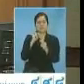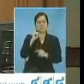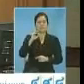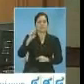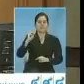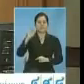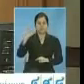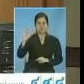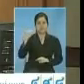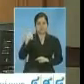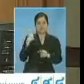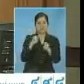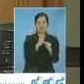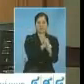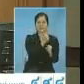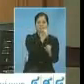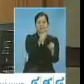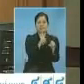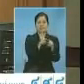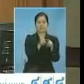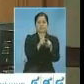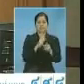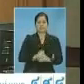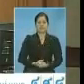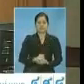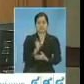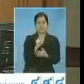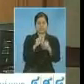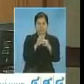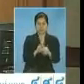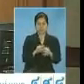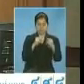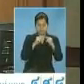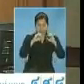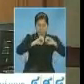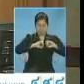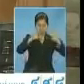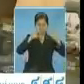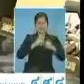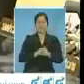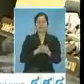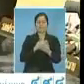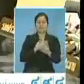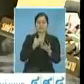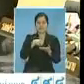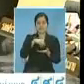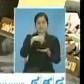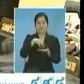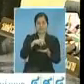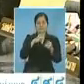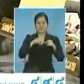หตุการณ์นี้ก็ได้เกิดขึ้นมาแล้วค่ะสำหรับเรื่องของความโปร่งใสนะคะดิฉันก็ขอยืนยันค่ะว่